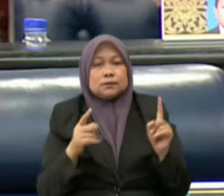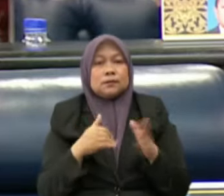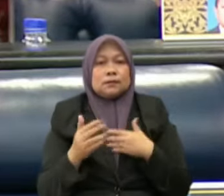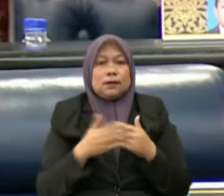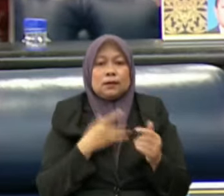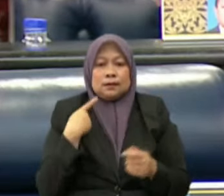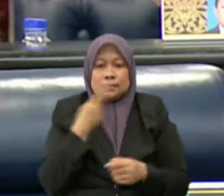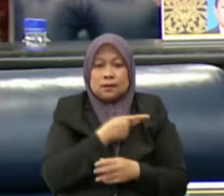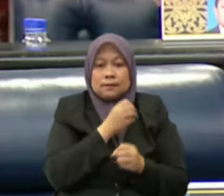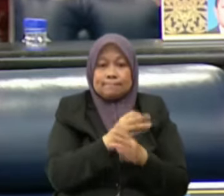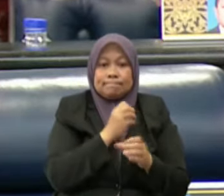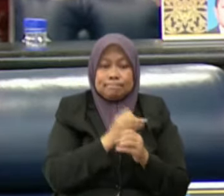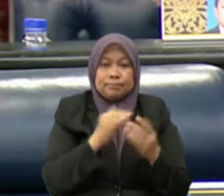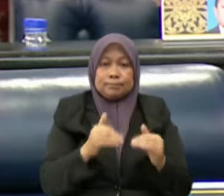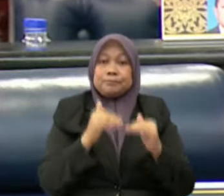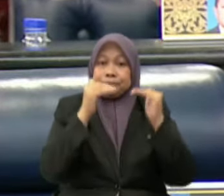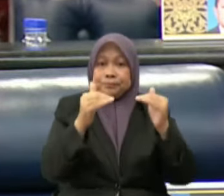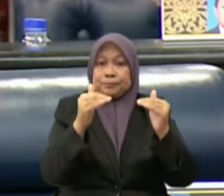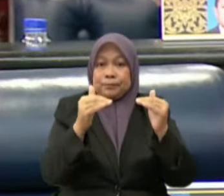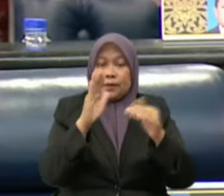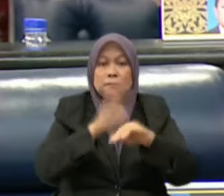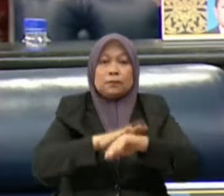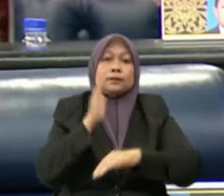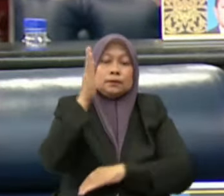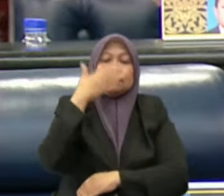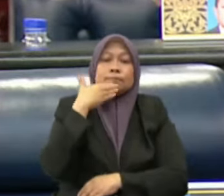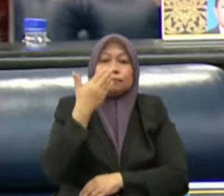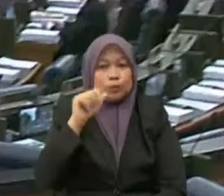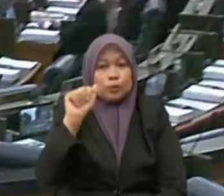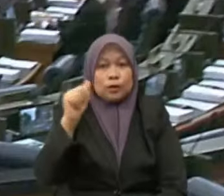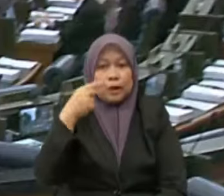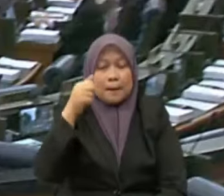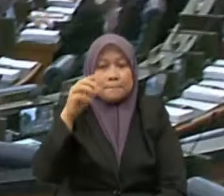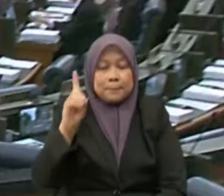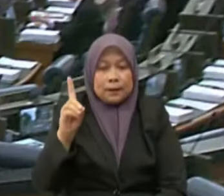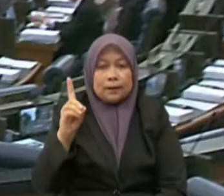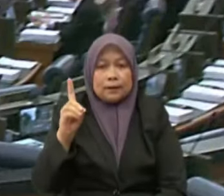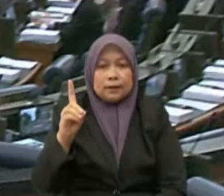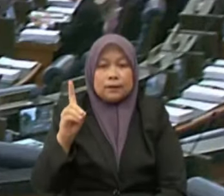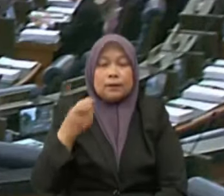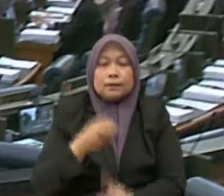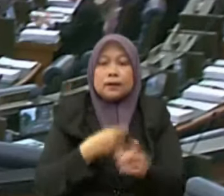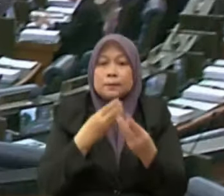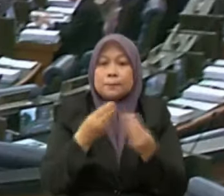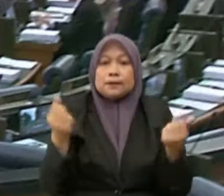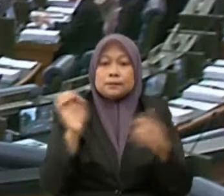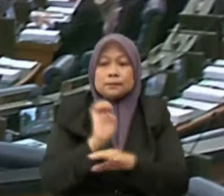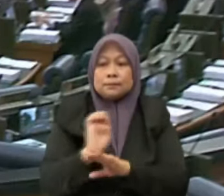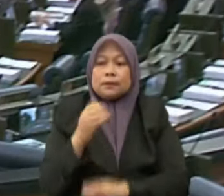kita akan usilkan sehingga ke tahap itu beliau menjawab salam tambahan